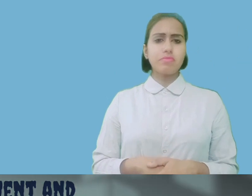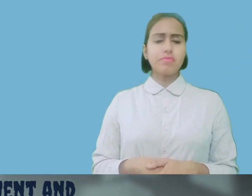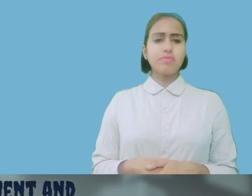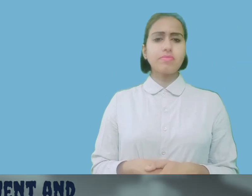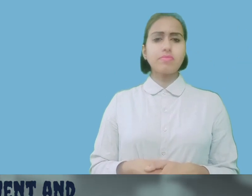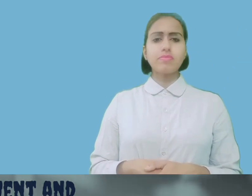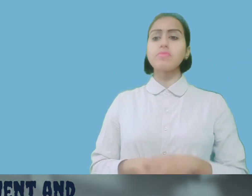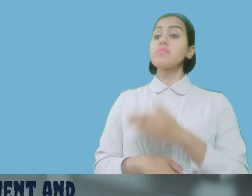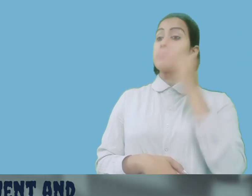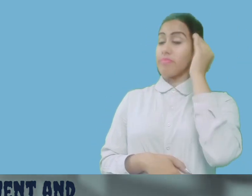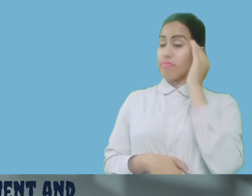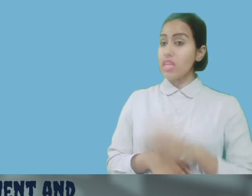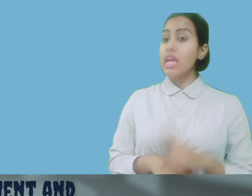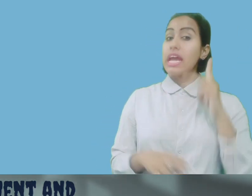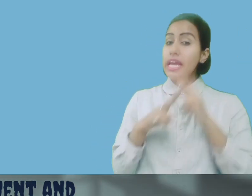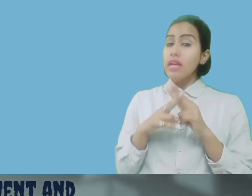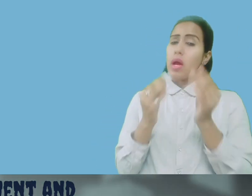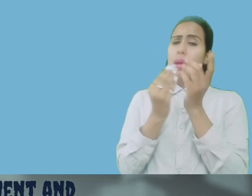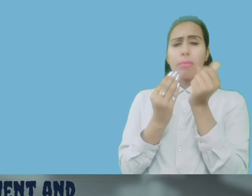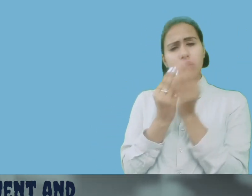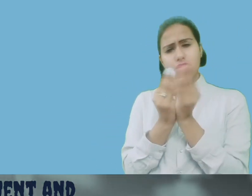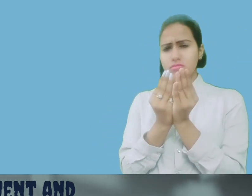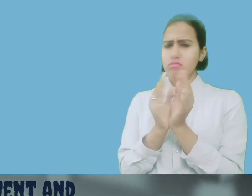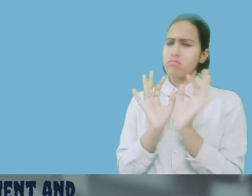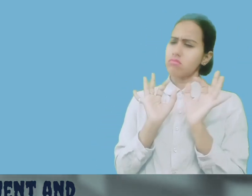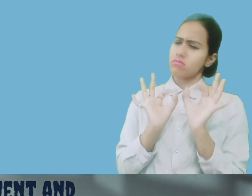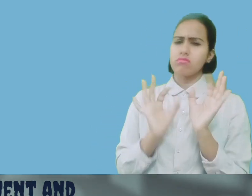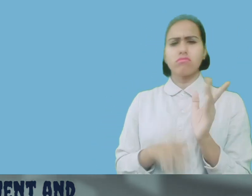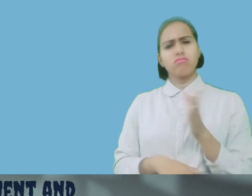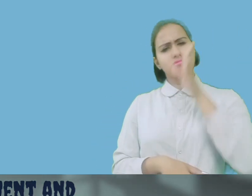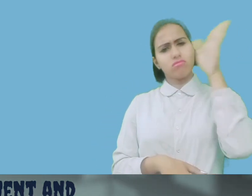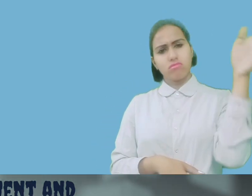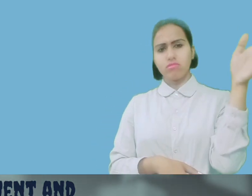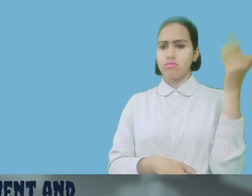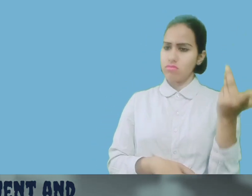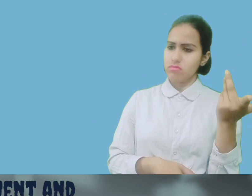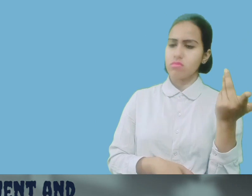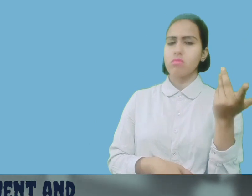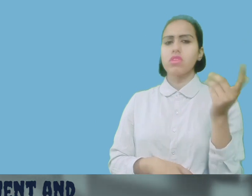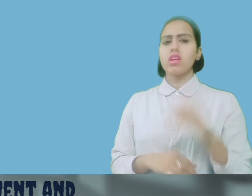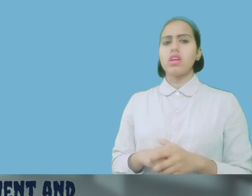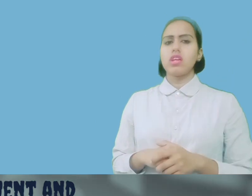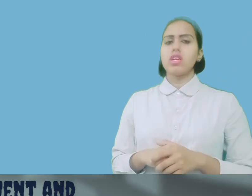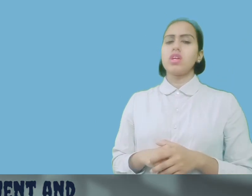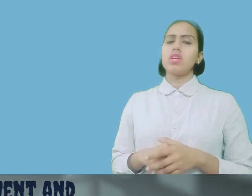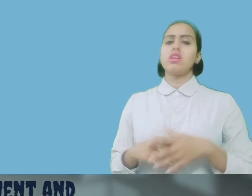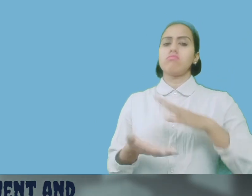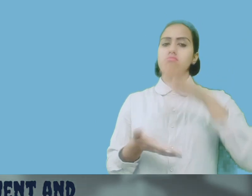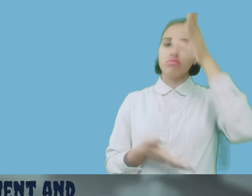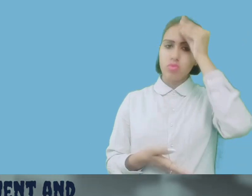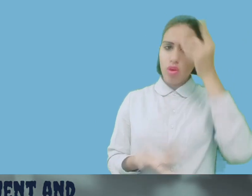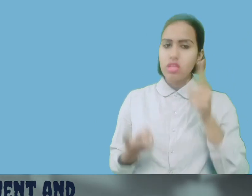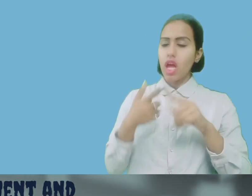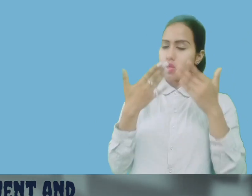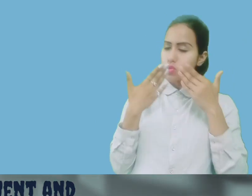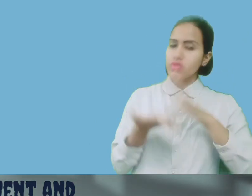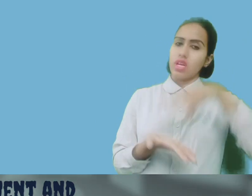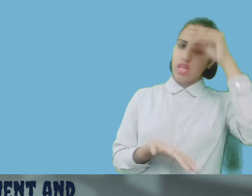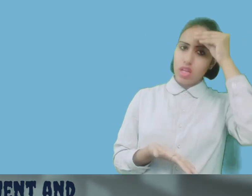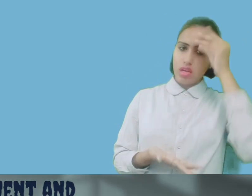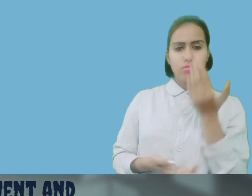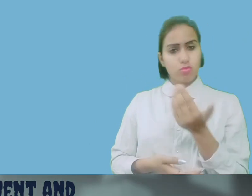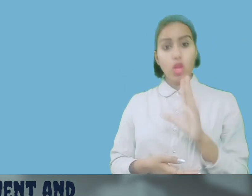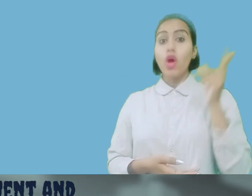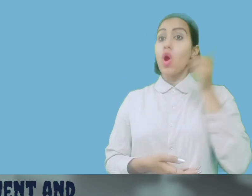कोचिंग क्लासेस के माध्यम से भी उन बच्चों को उस लेवल का शिक्षण और प्रशिक्षण प्राप्त करा सकते हैं जो लेवल का शिक्षण और प्रशिक्षण उन्हें